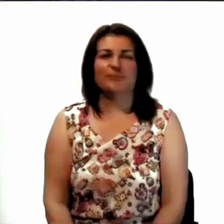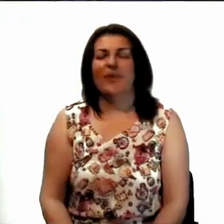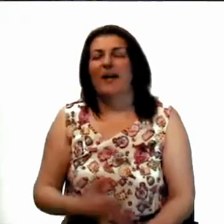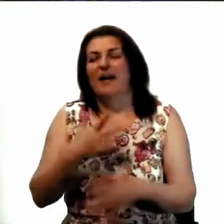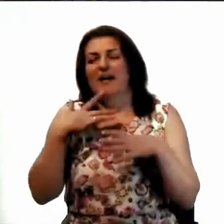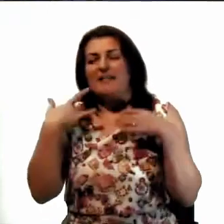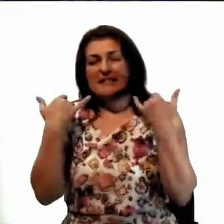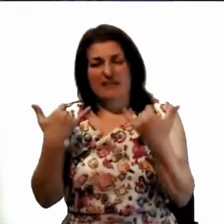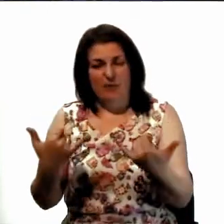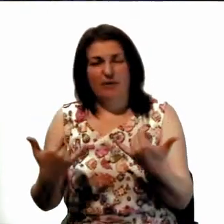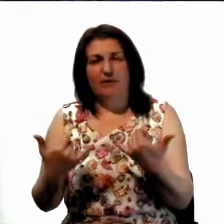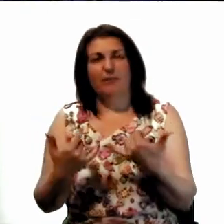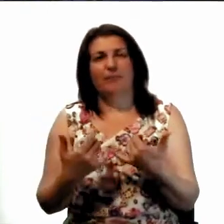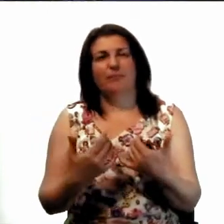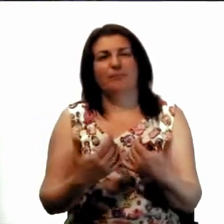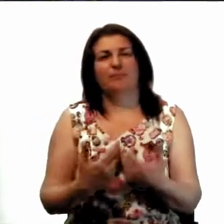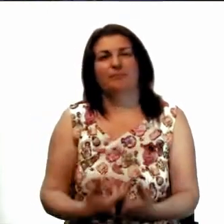Сегодня